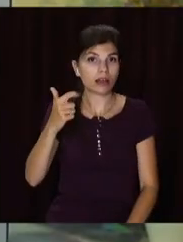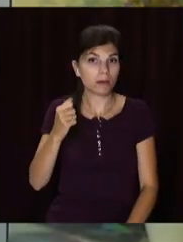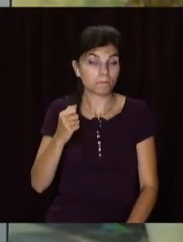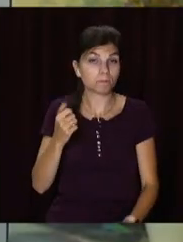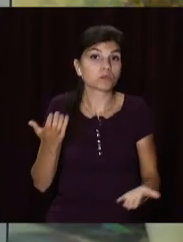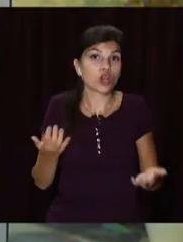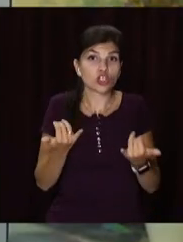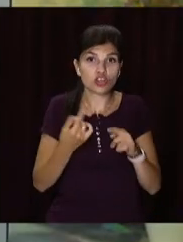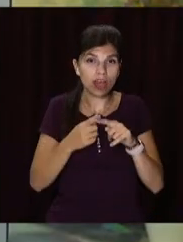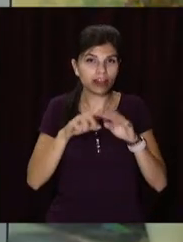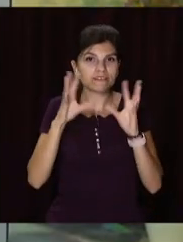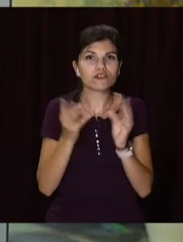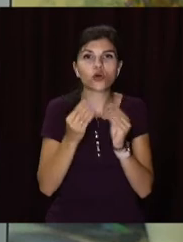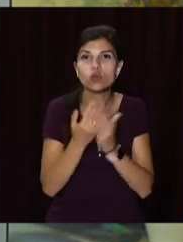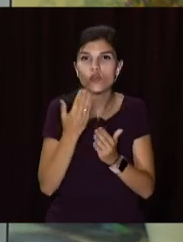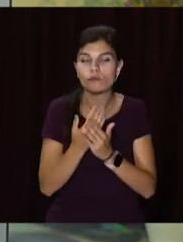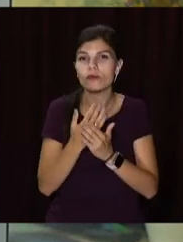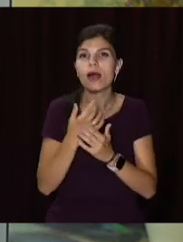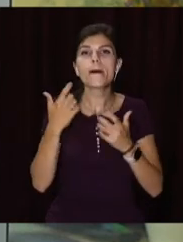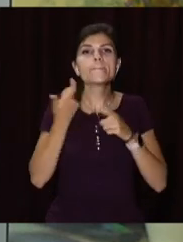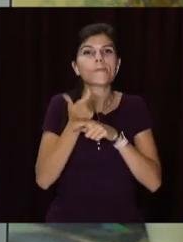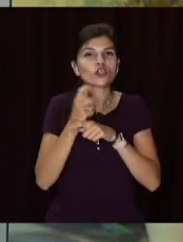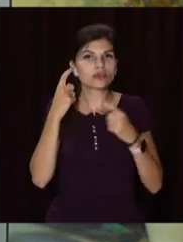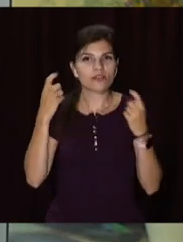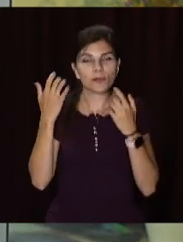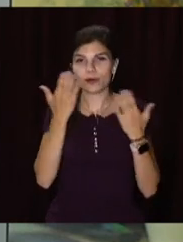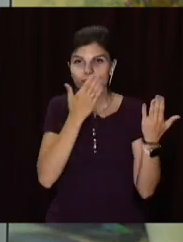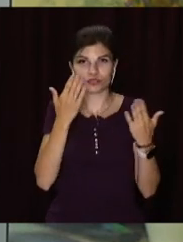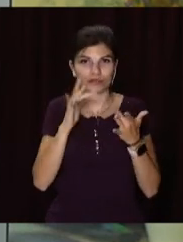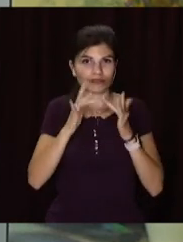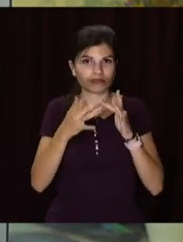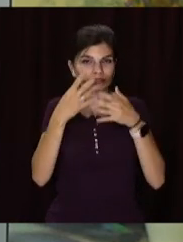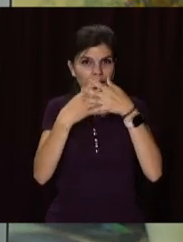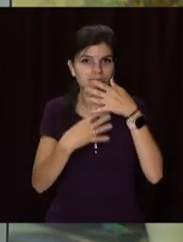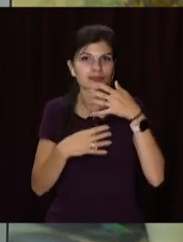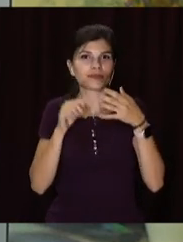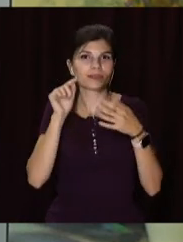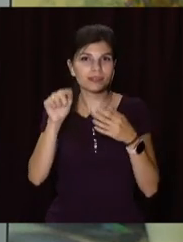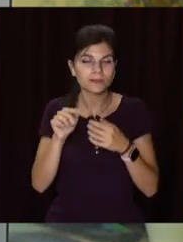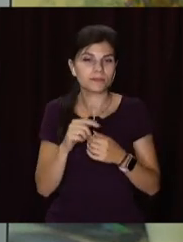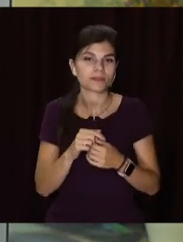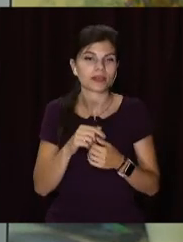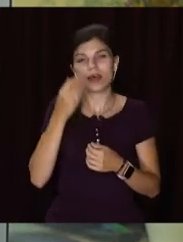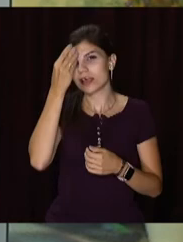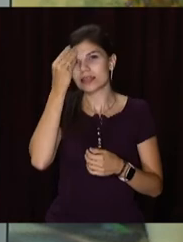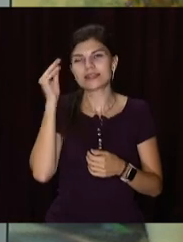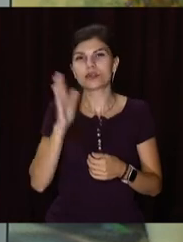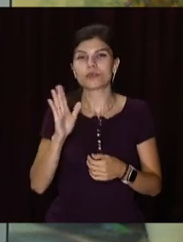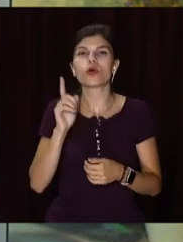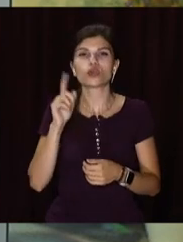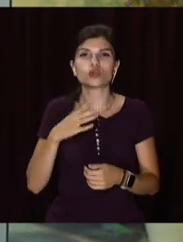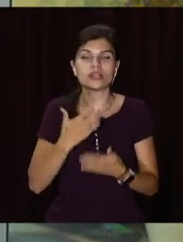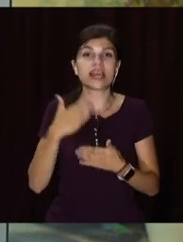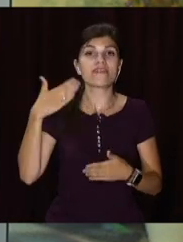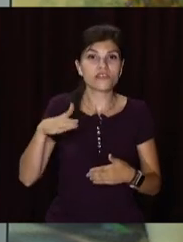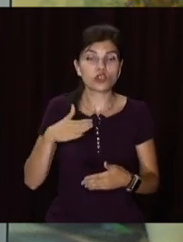І це були всі новини на цю годину. Більше інформації читайте на нашому сайті opentv.media. Не забувайте про сюжети в